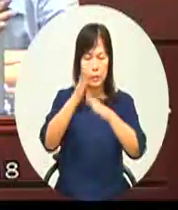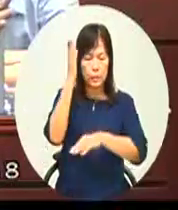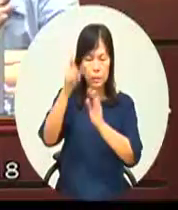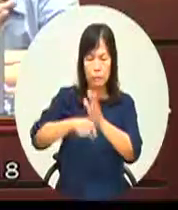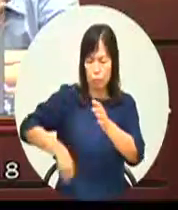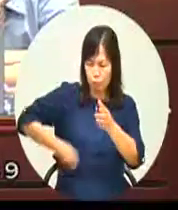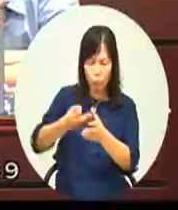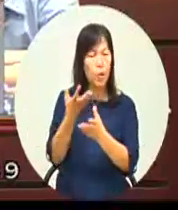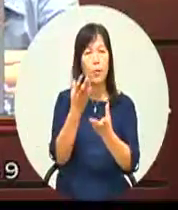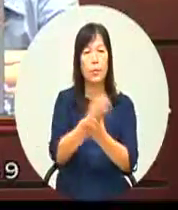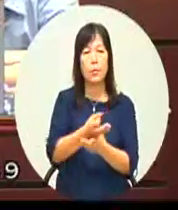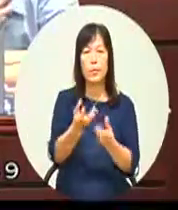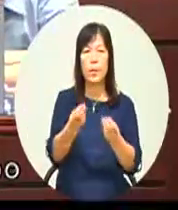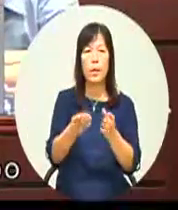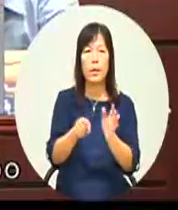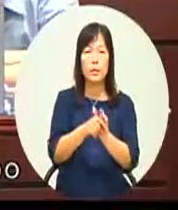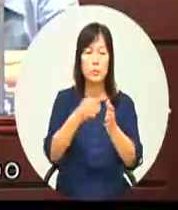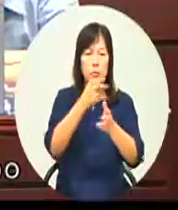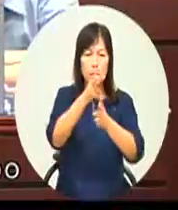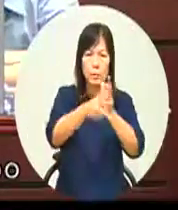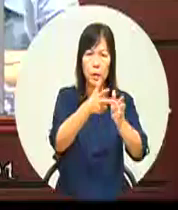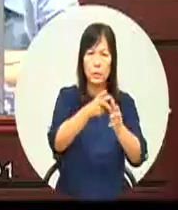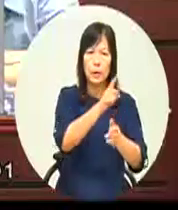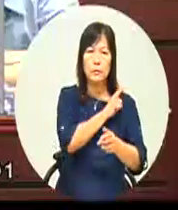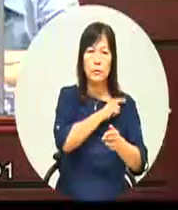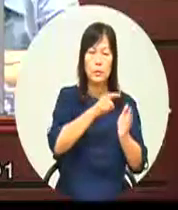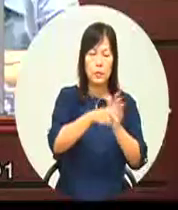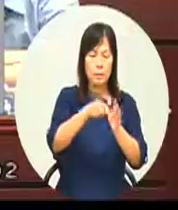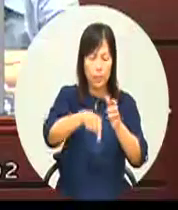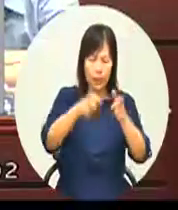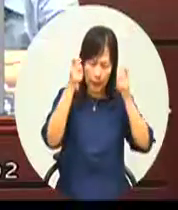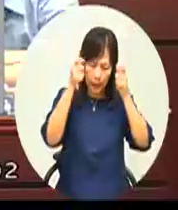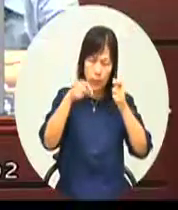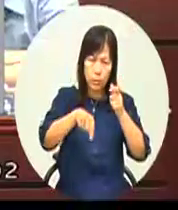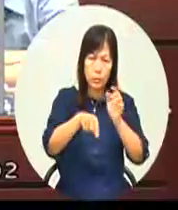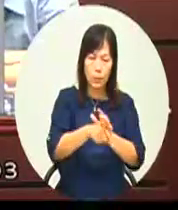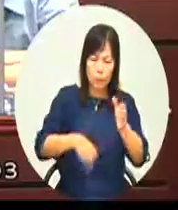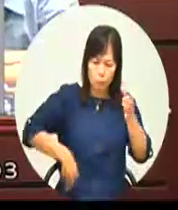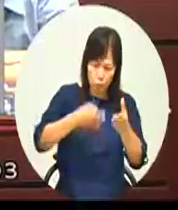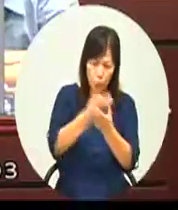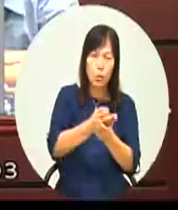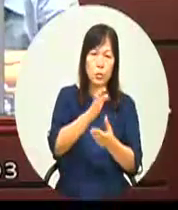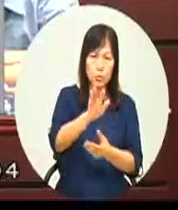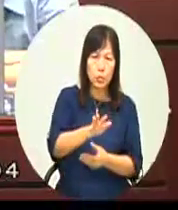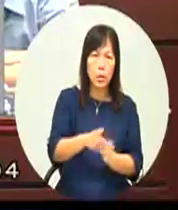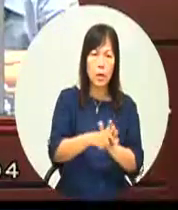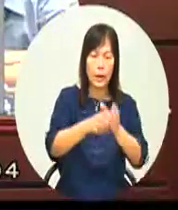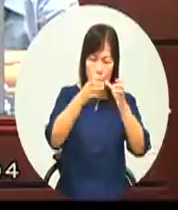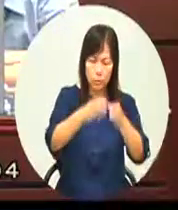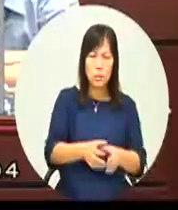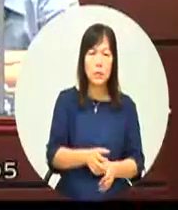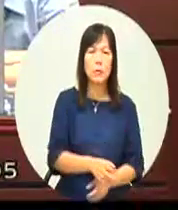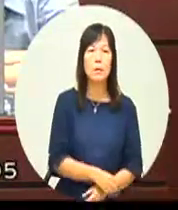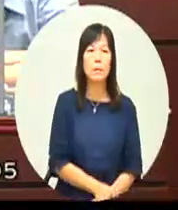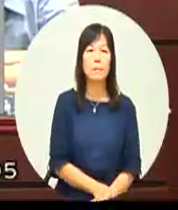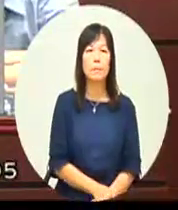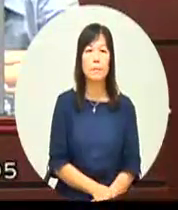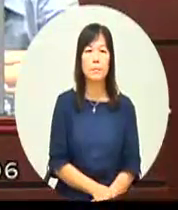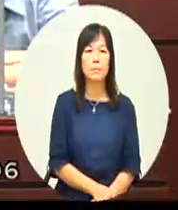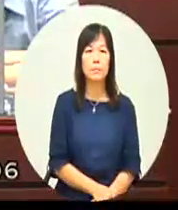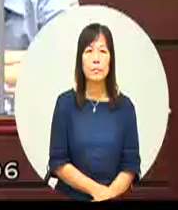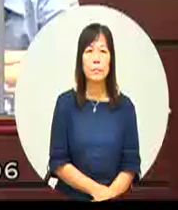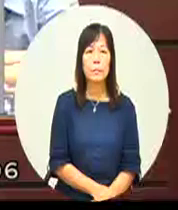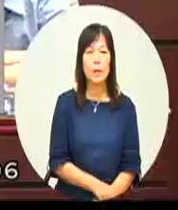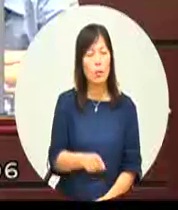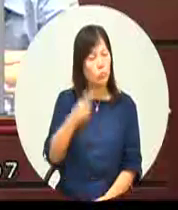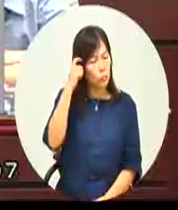种厂商来这边到高雄来做投资。 是。 建制的这个部分，所以这